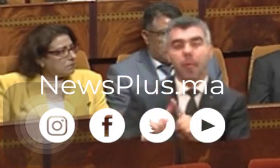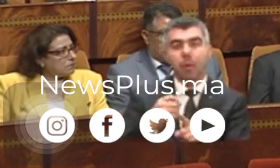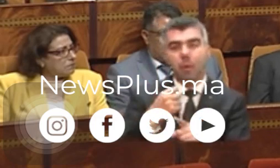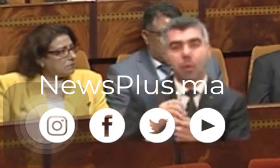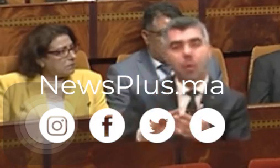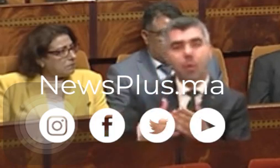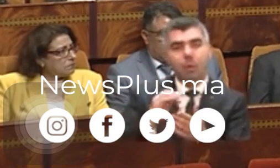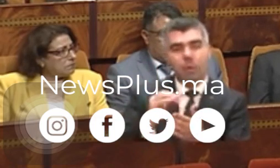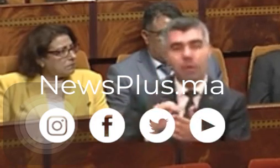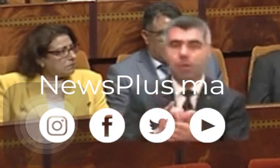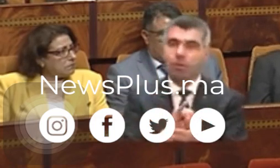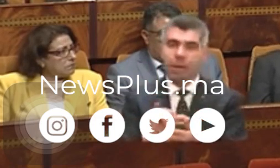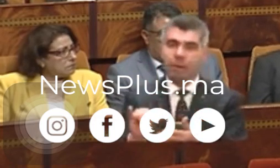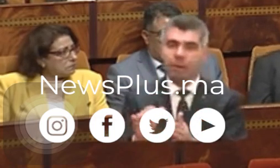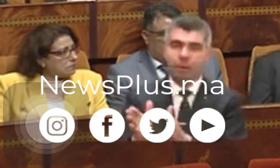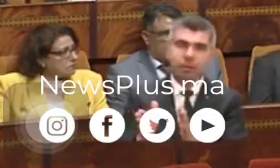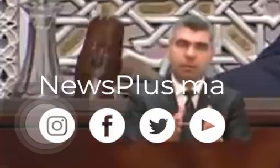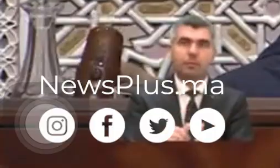وليا ورجعي عيبك ليا. شكرا.